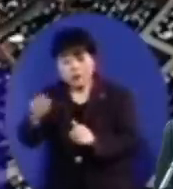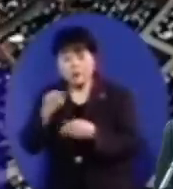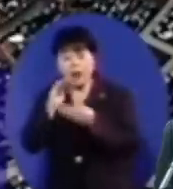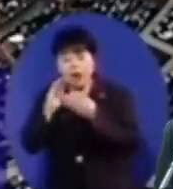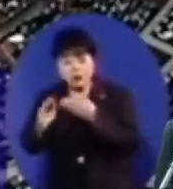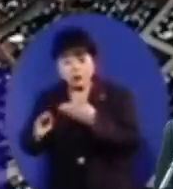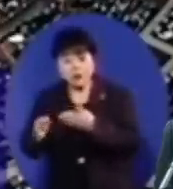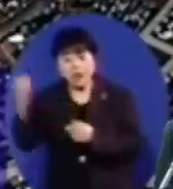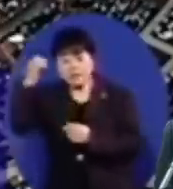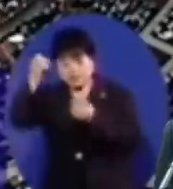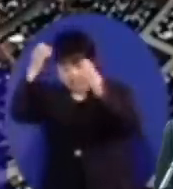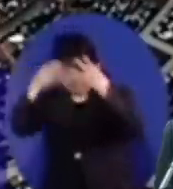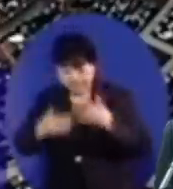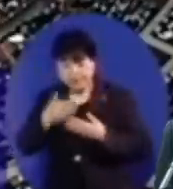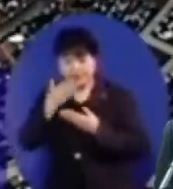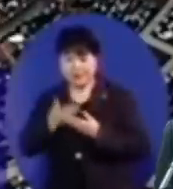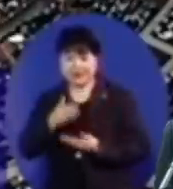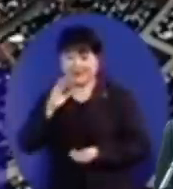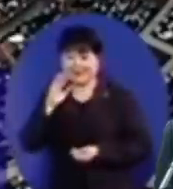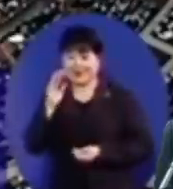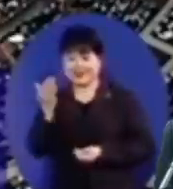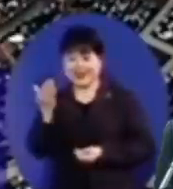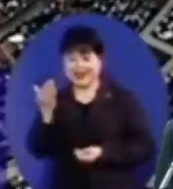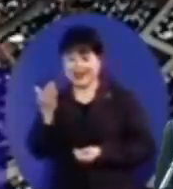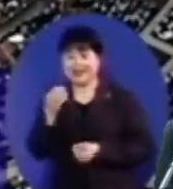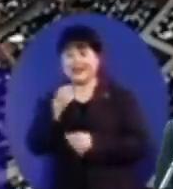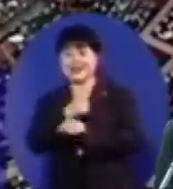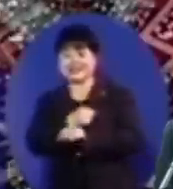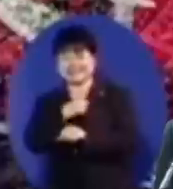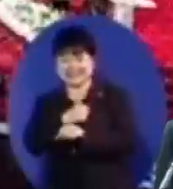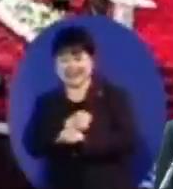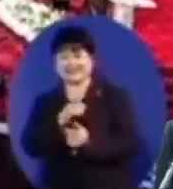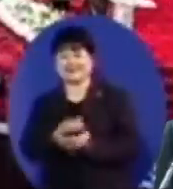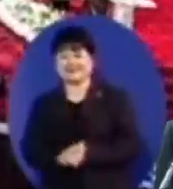날이 못되어 성령으로 침례를 받으리라 하셨느니라.